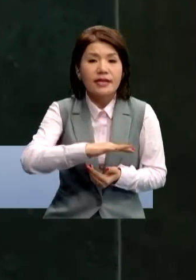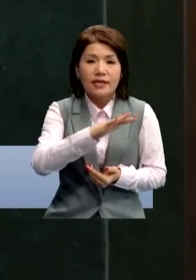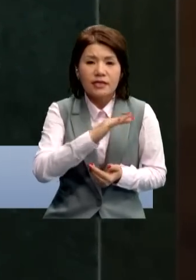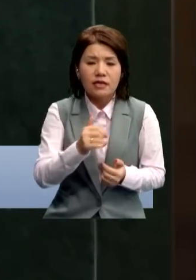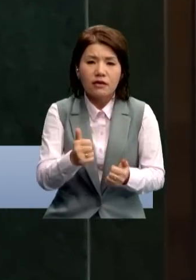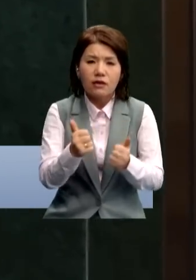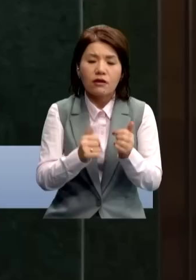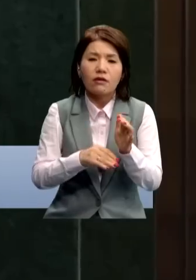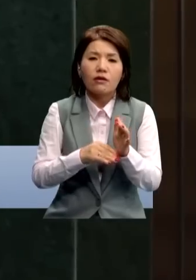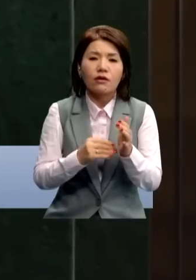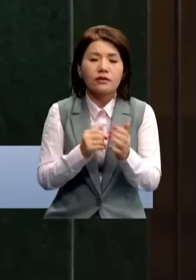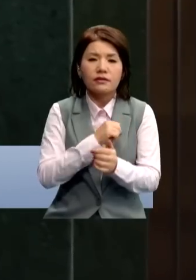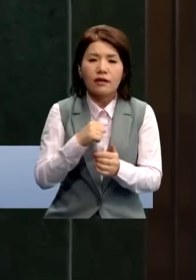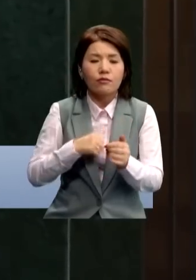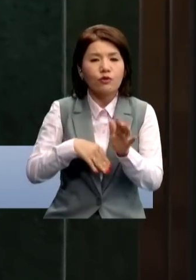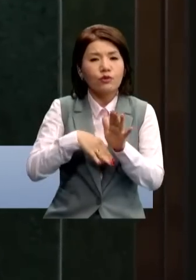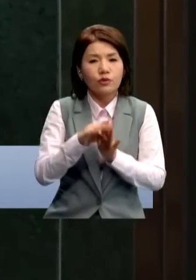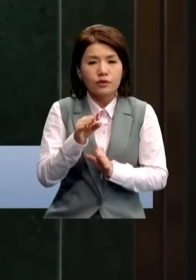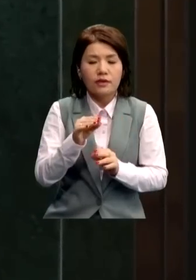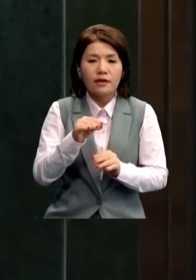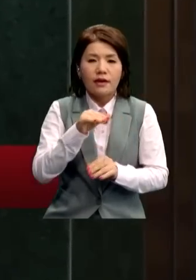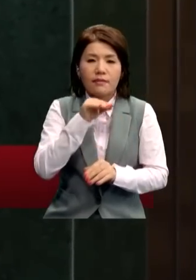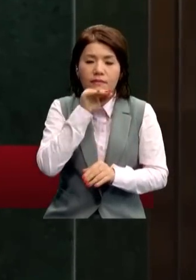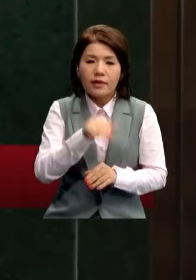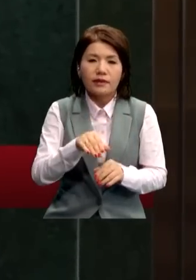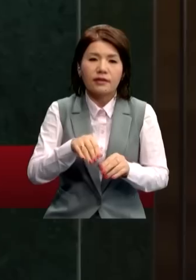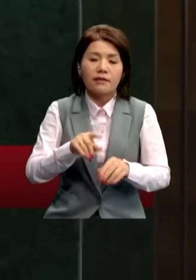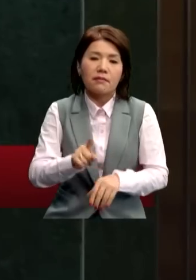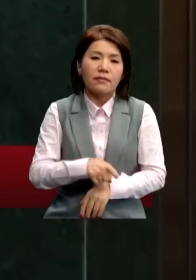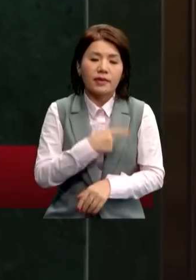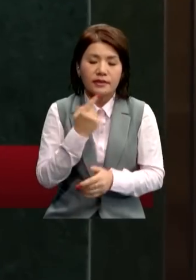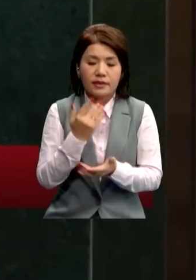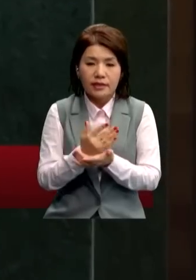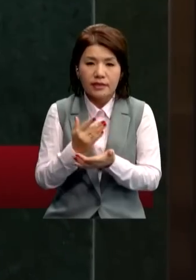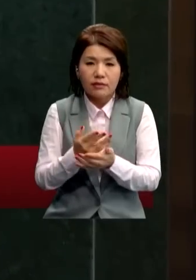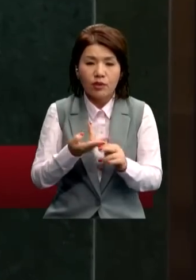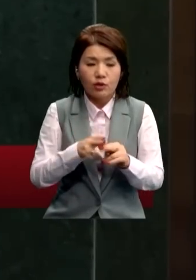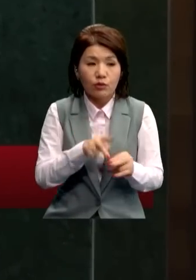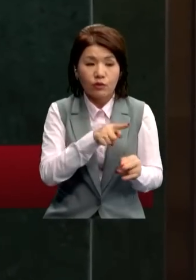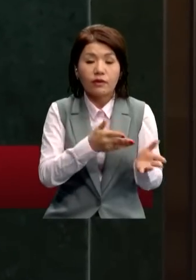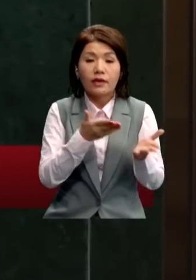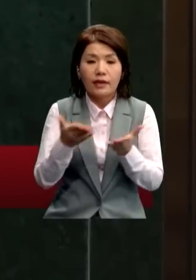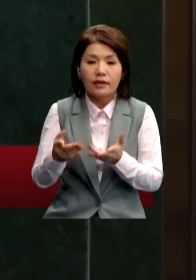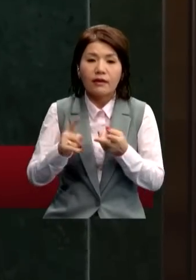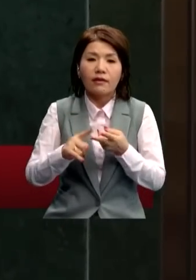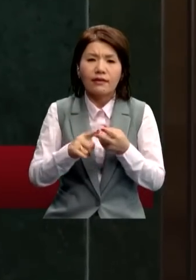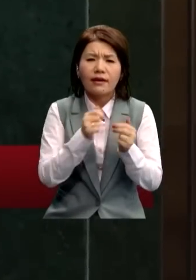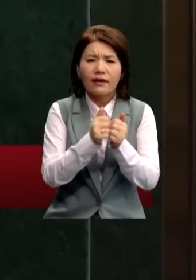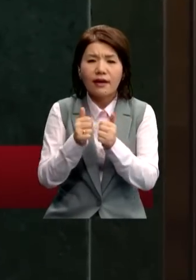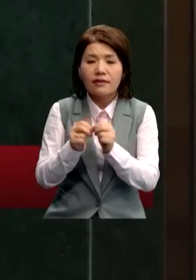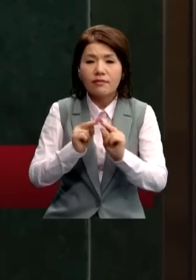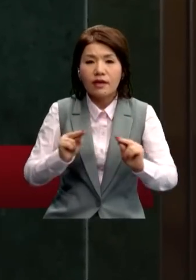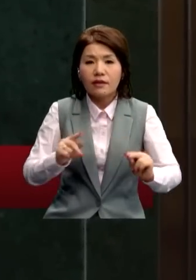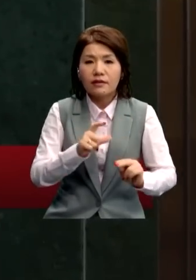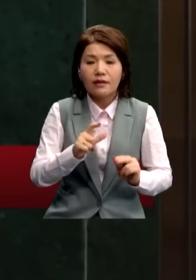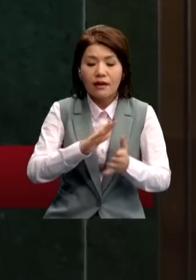жақсы мамандар бар. Сондықтан да біз жақсы мамандар жөнінде шақырып отырмыз. Екіншіден енді әрбір мұғалім